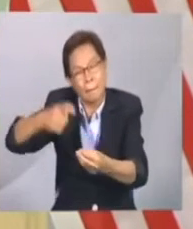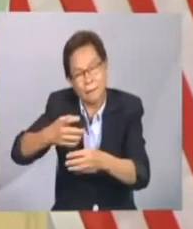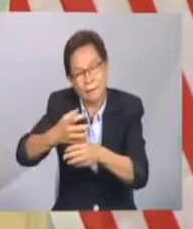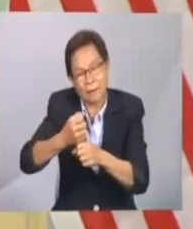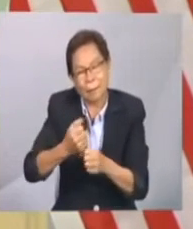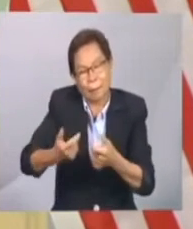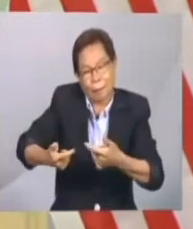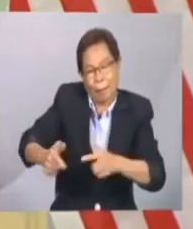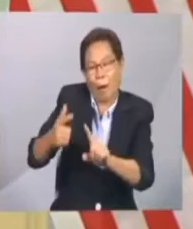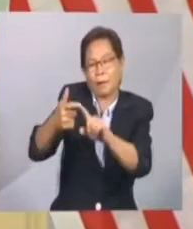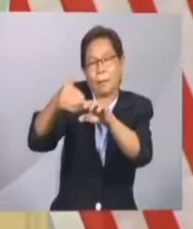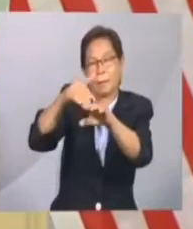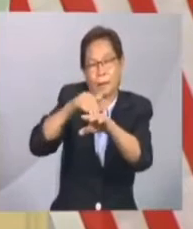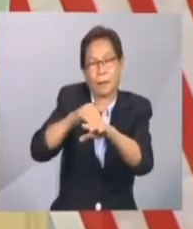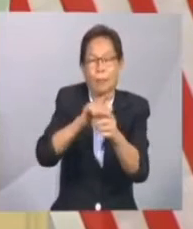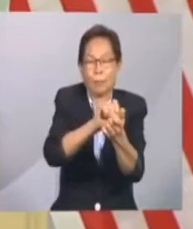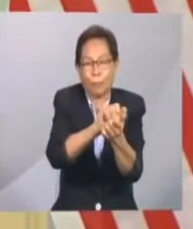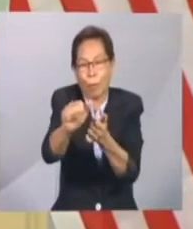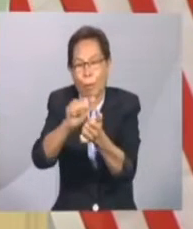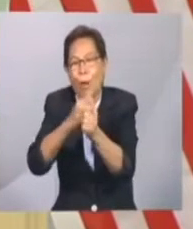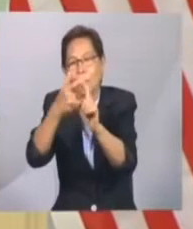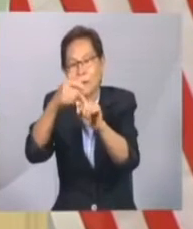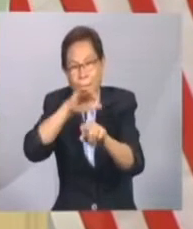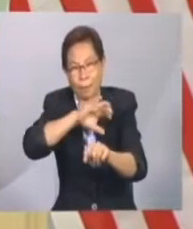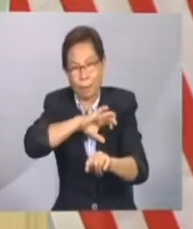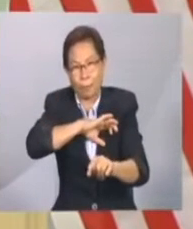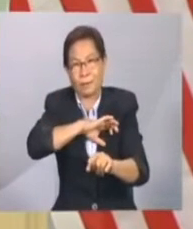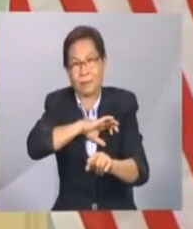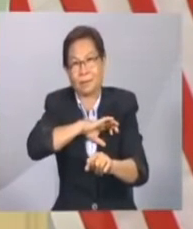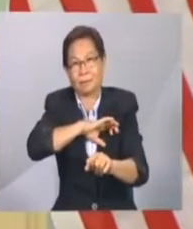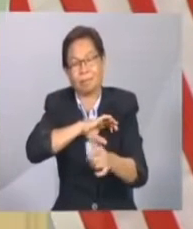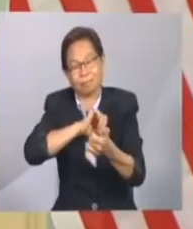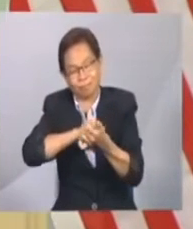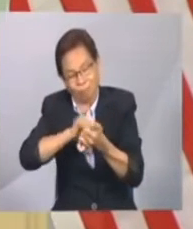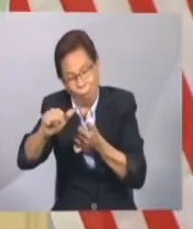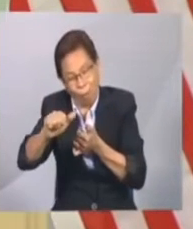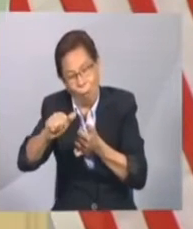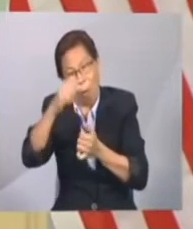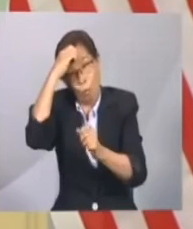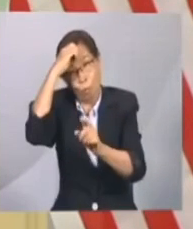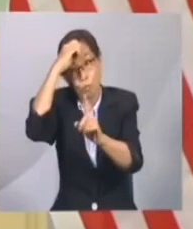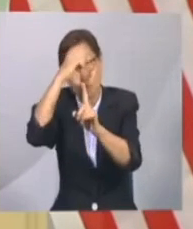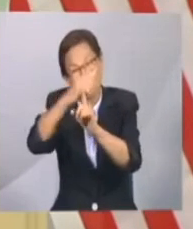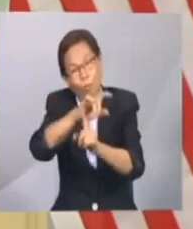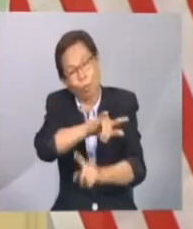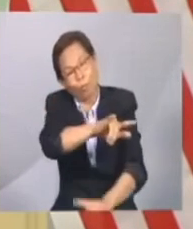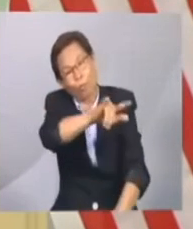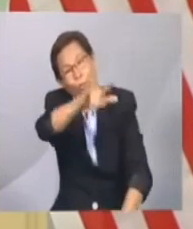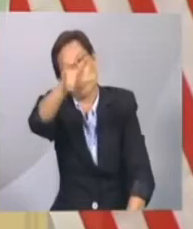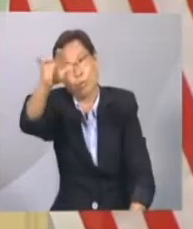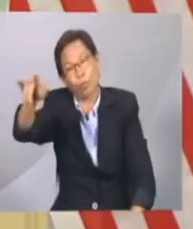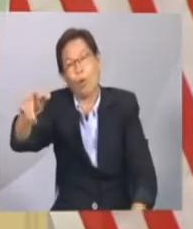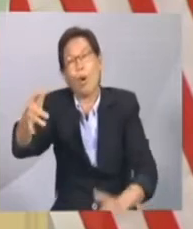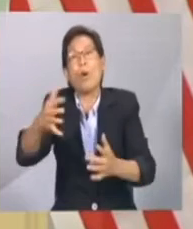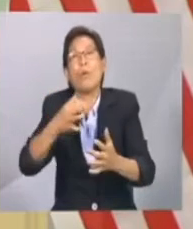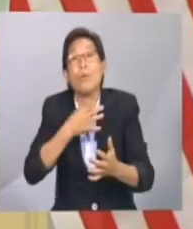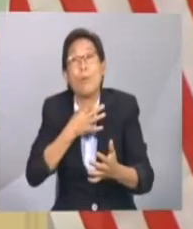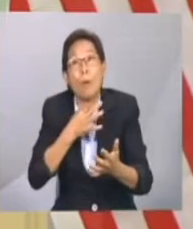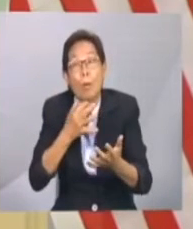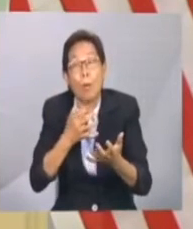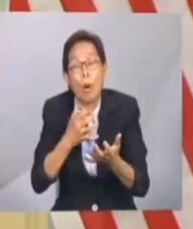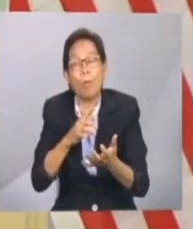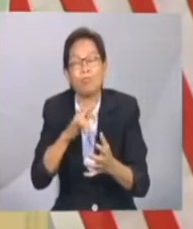mendapat kebenaran dan kelulusan daripada pihak polis, iaitu untuk tujuan penerbangan yang ingin mereka